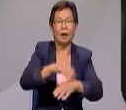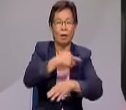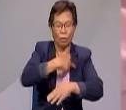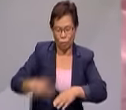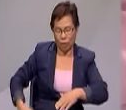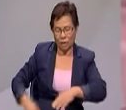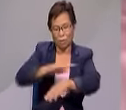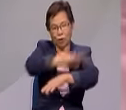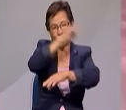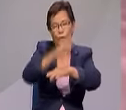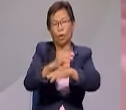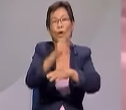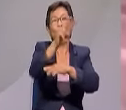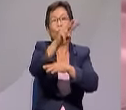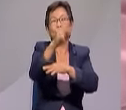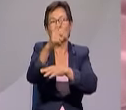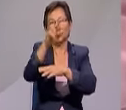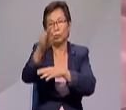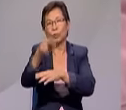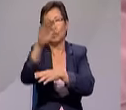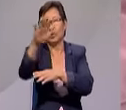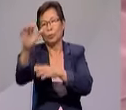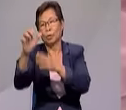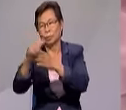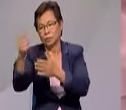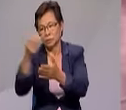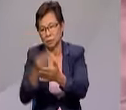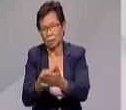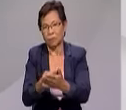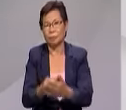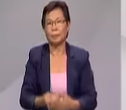keseluruhan RM21,500.